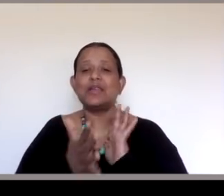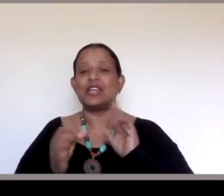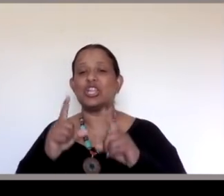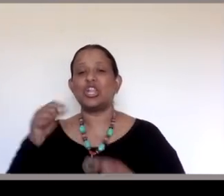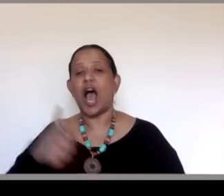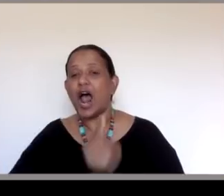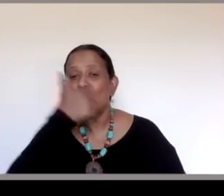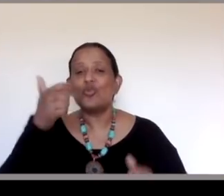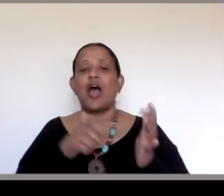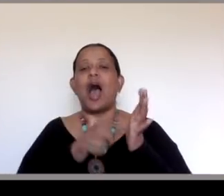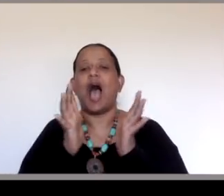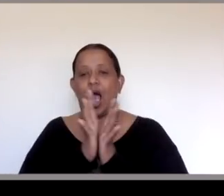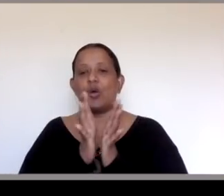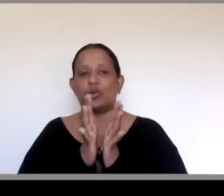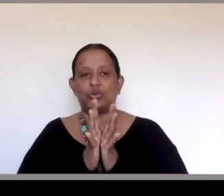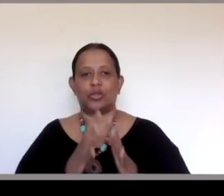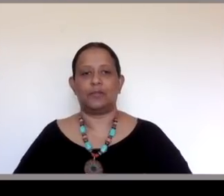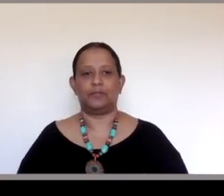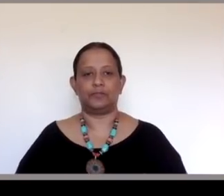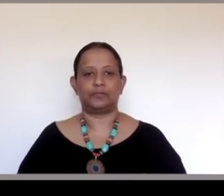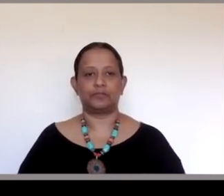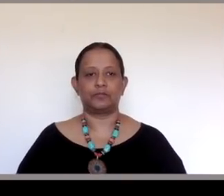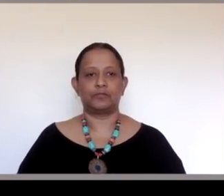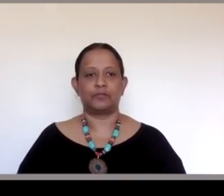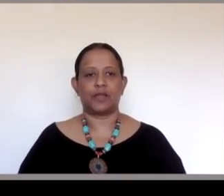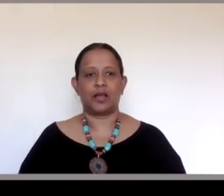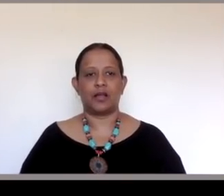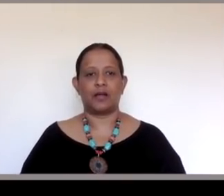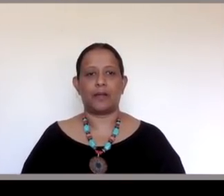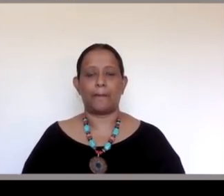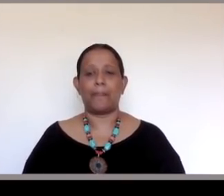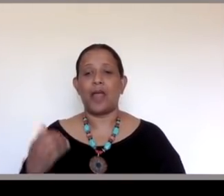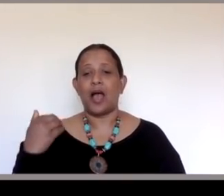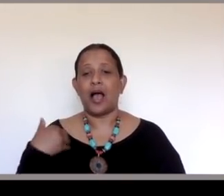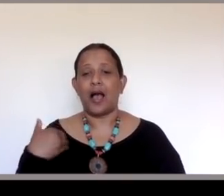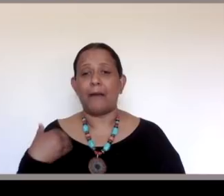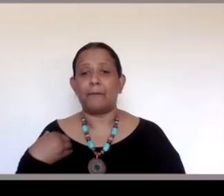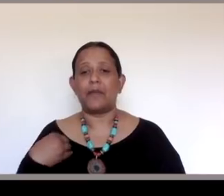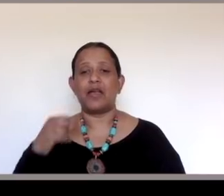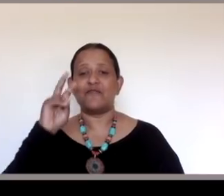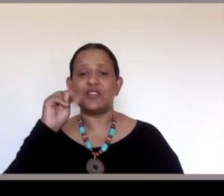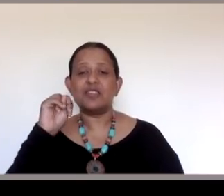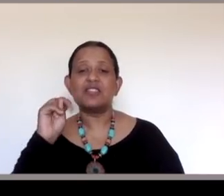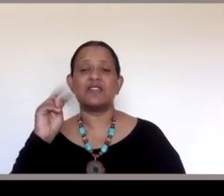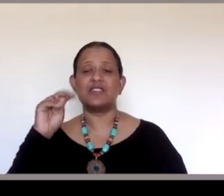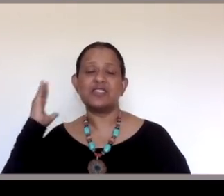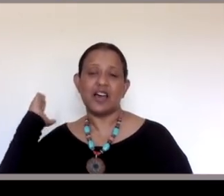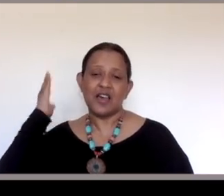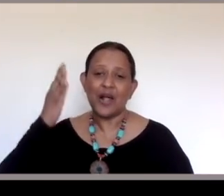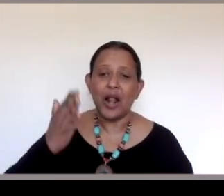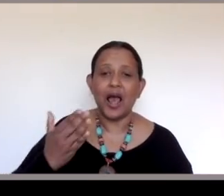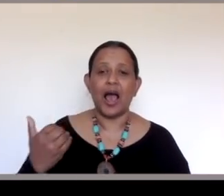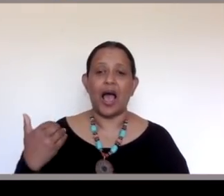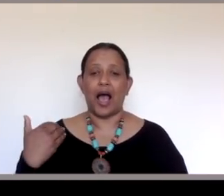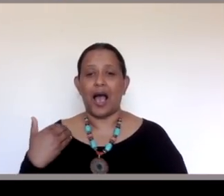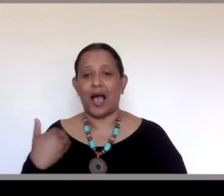සියලු COVID-19 ඇතුළු සියලු ව්‍යසන මැද දෙවියන් වහන්සේගේ වචනය එදත්